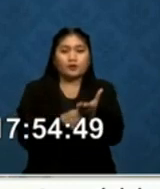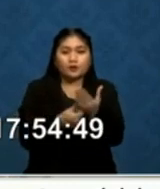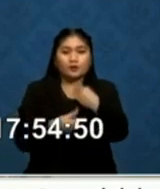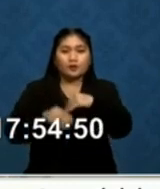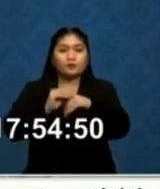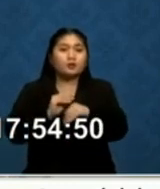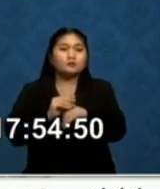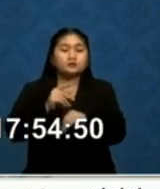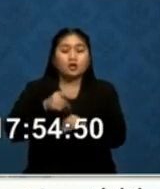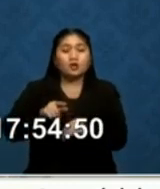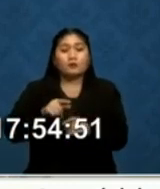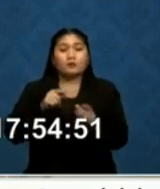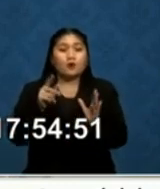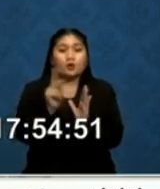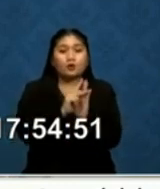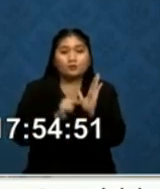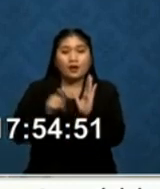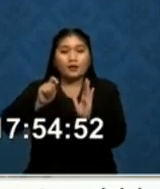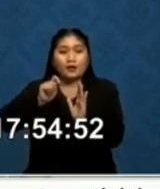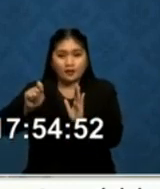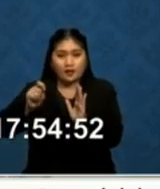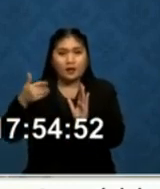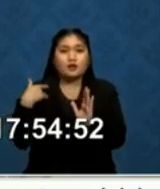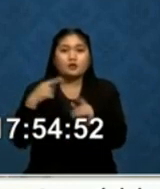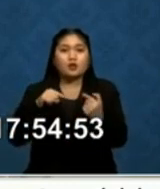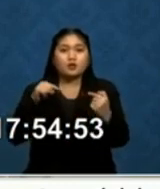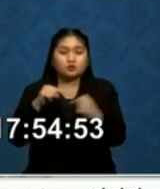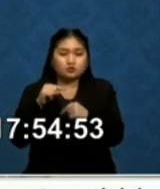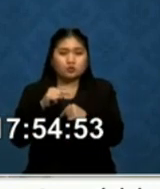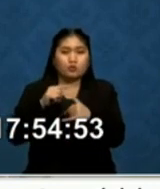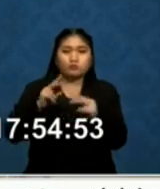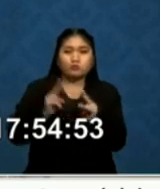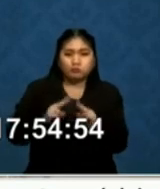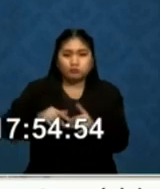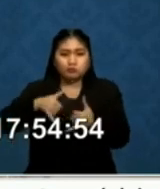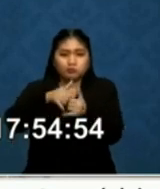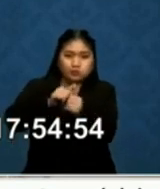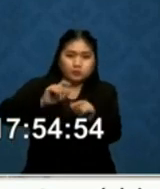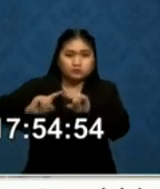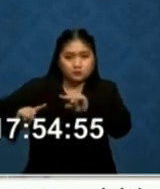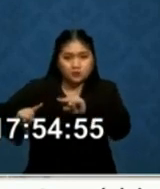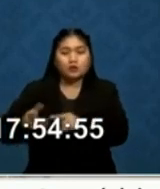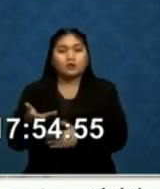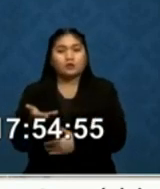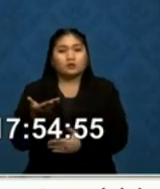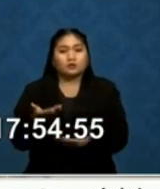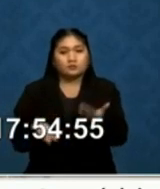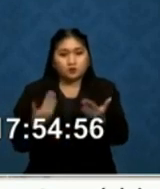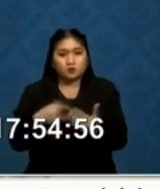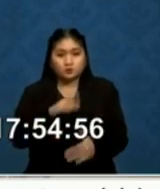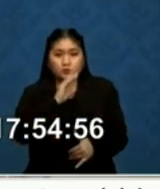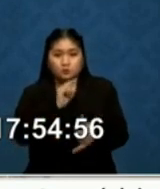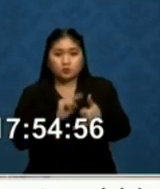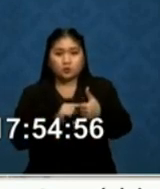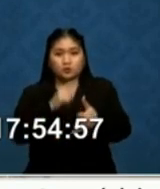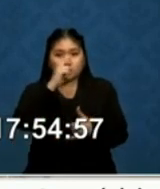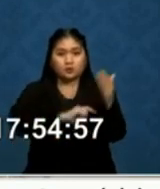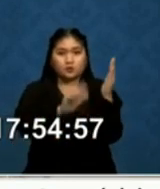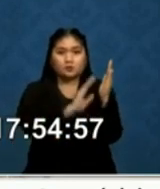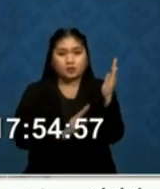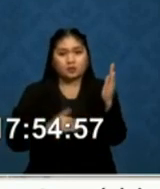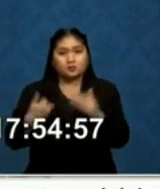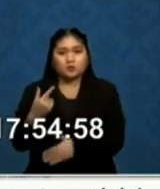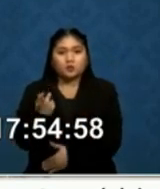อาญาเรื่องคุกคามทางเพศค่ะเมื่อพูดถึงปัญหาการคุกคามทางเพศค่ะท่านประธานโดยเฉพาะในประเทศไทย